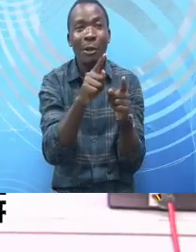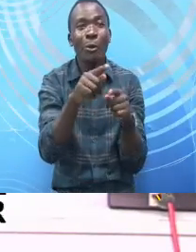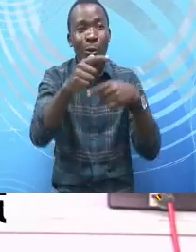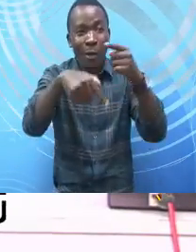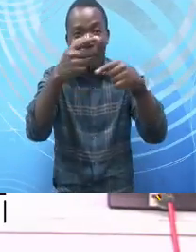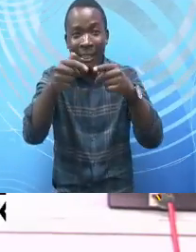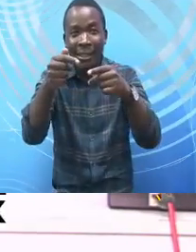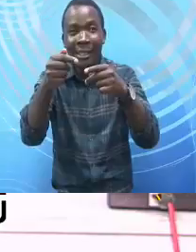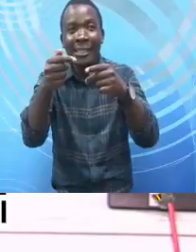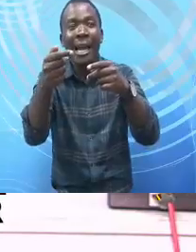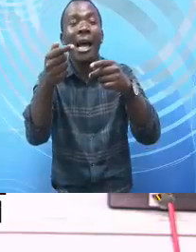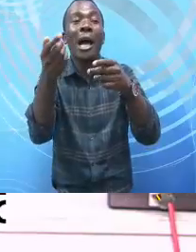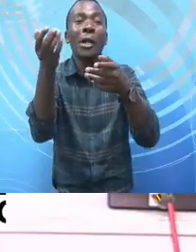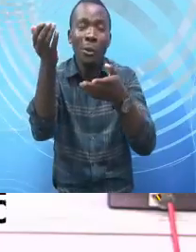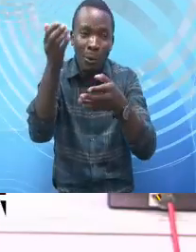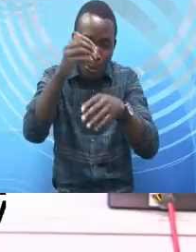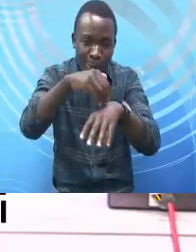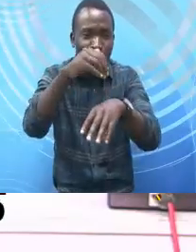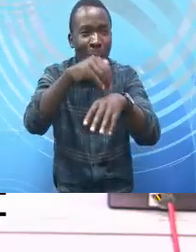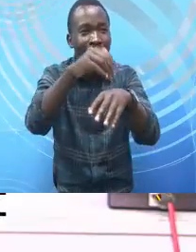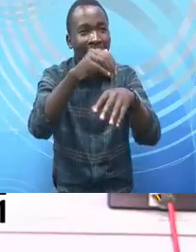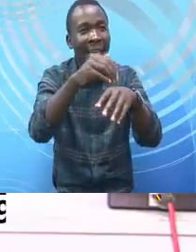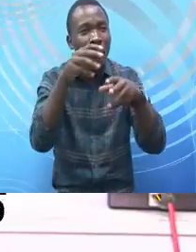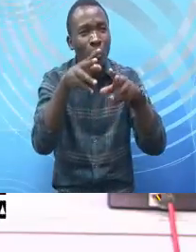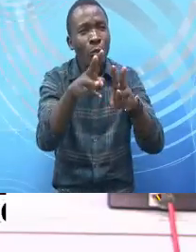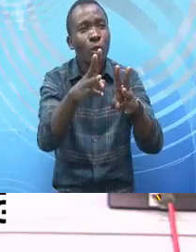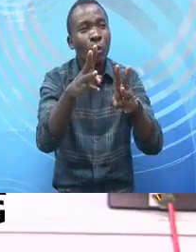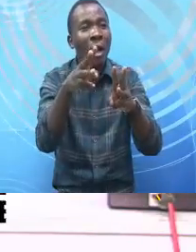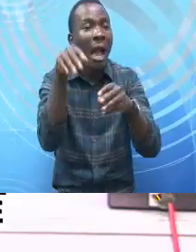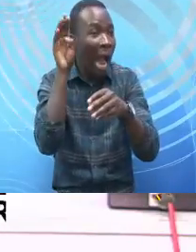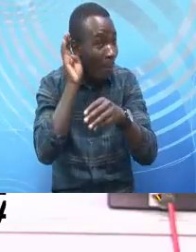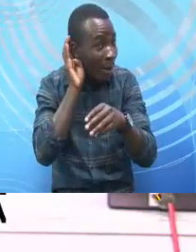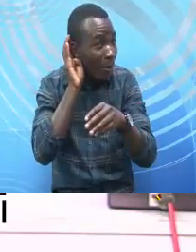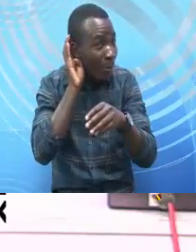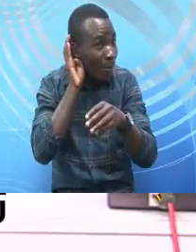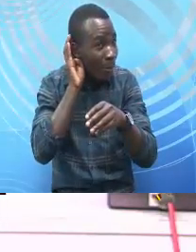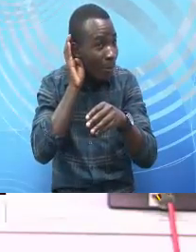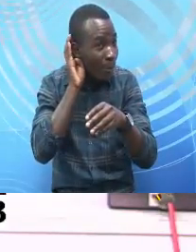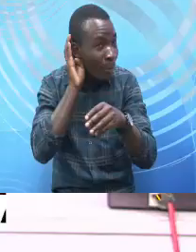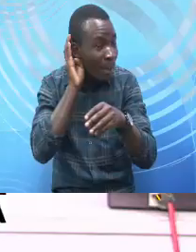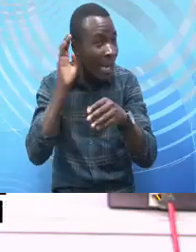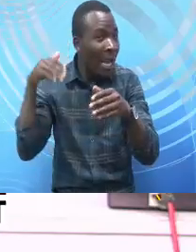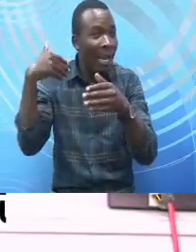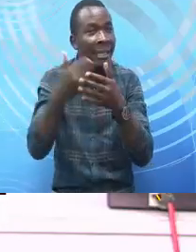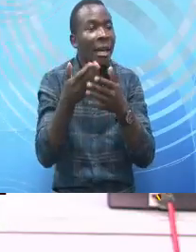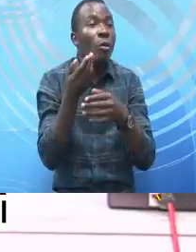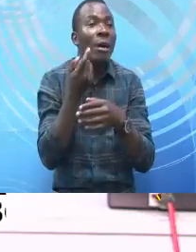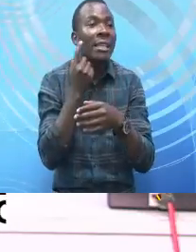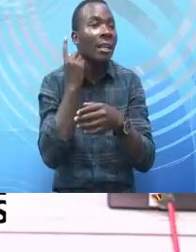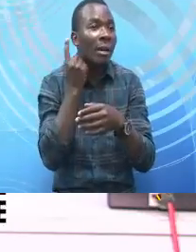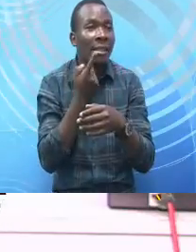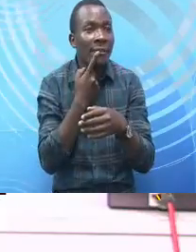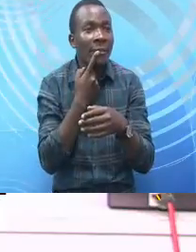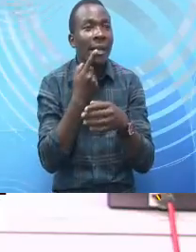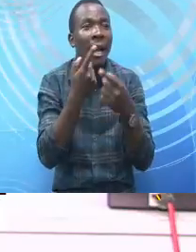tugenda tugaruka mu buryo amakuru agera ku bantu bafite ubumuga bwo kutumva ndetse no